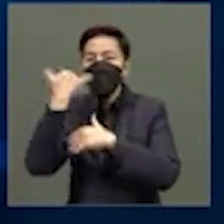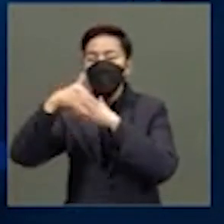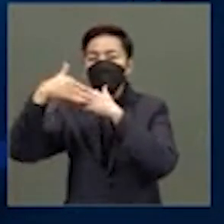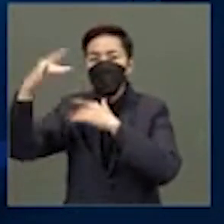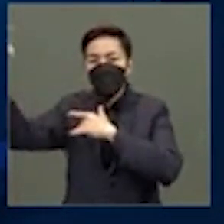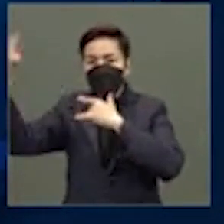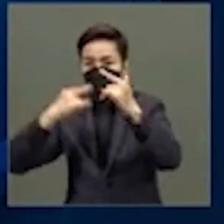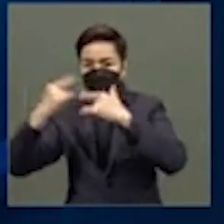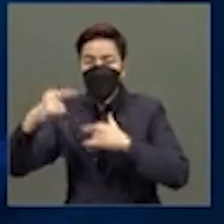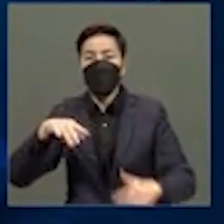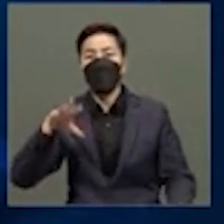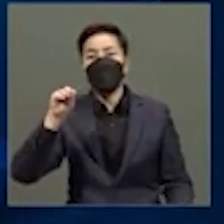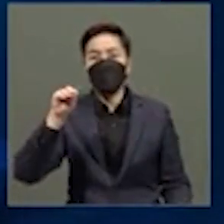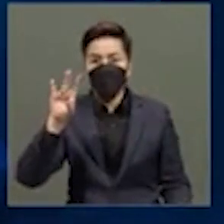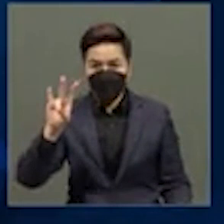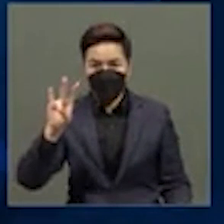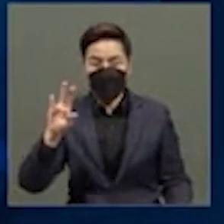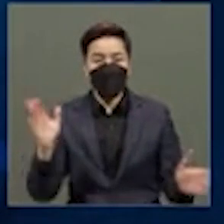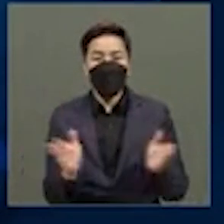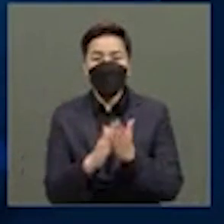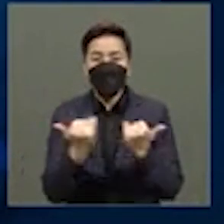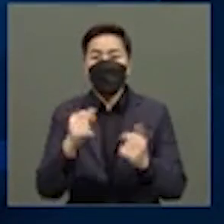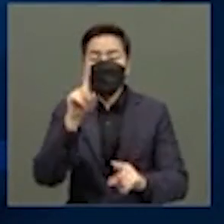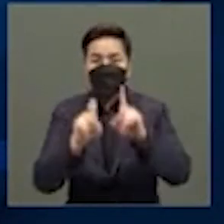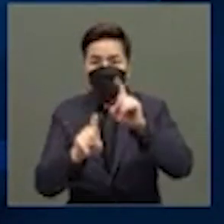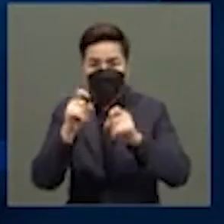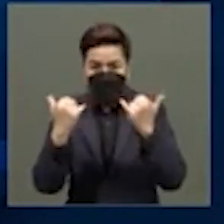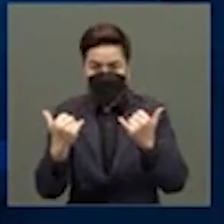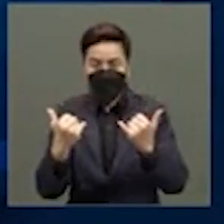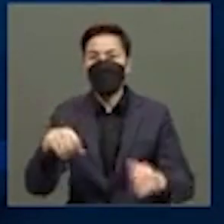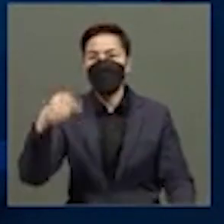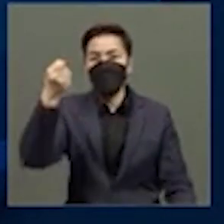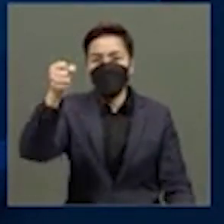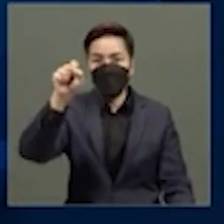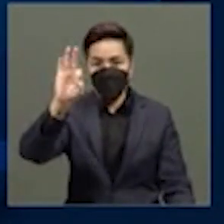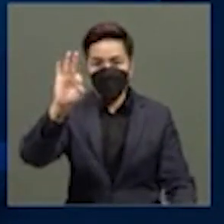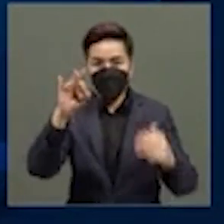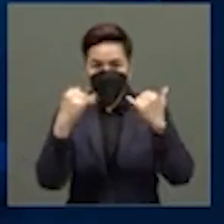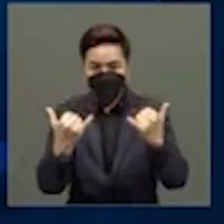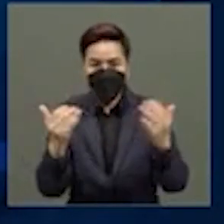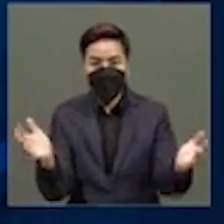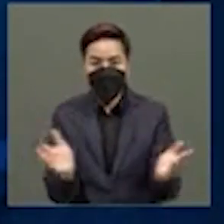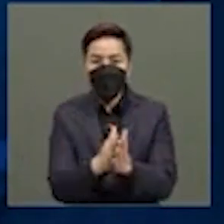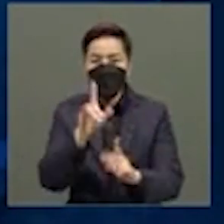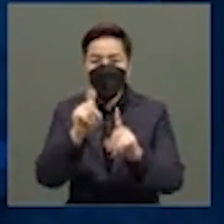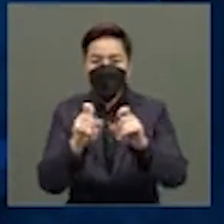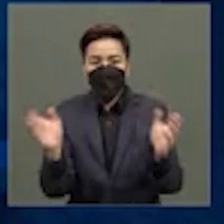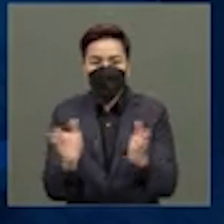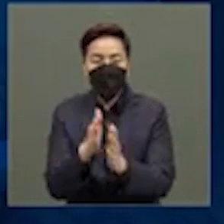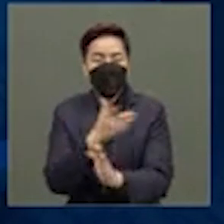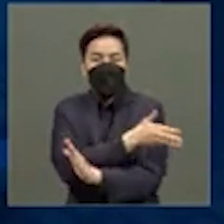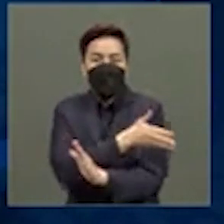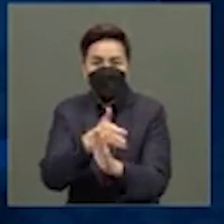ทศ57รายนะคะยอดผู้เสียชีวิตวันนี้บวกอีก19คนค่ะทำให้ยอดผู้เสียชีวิตสะส